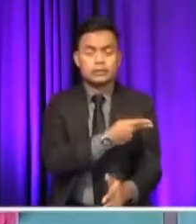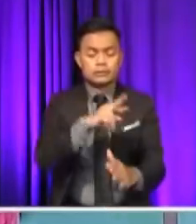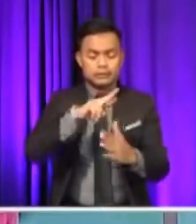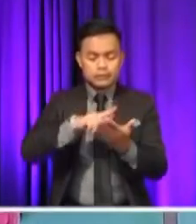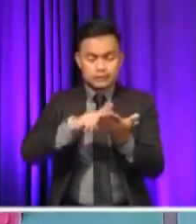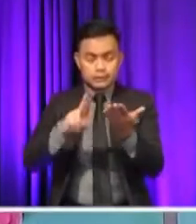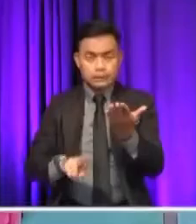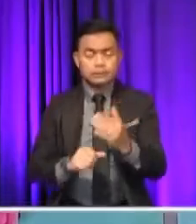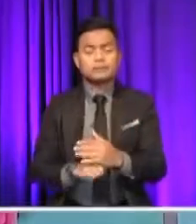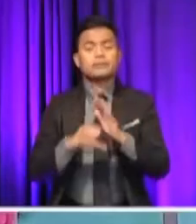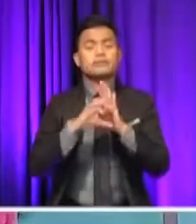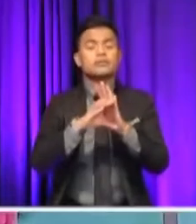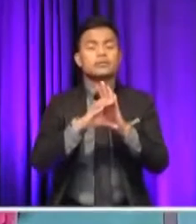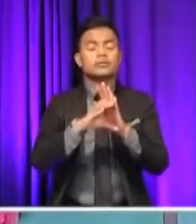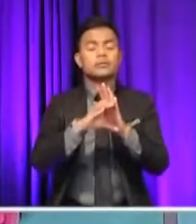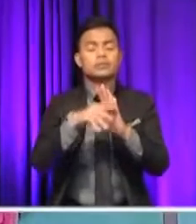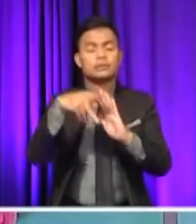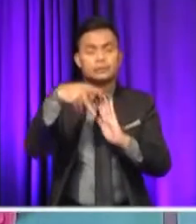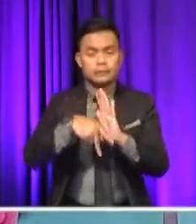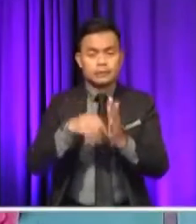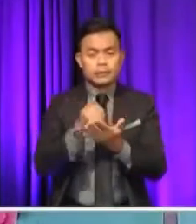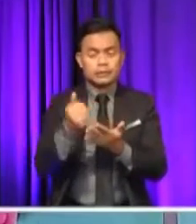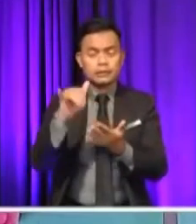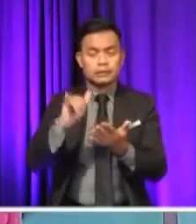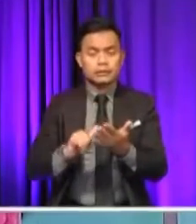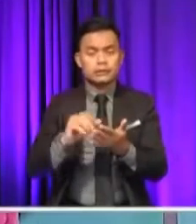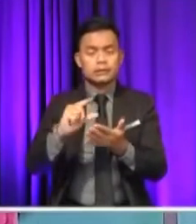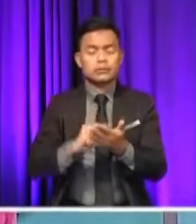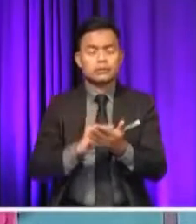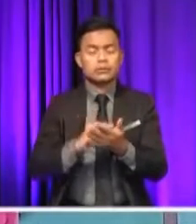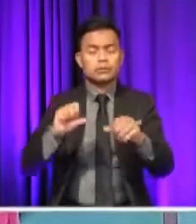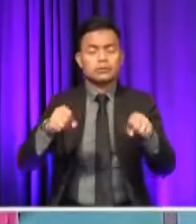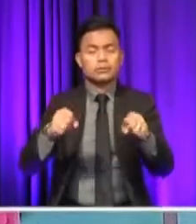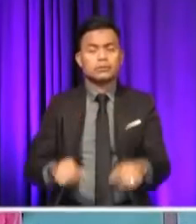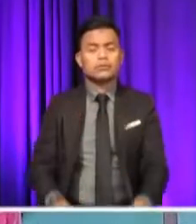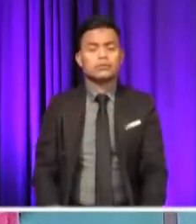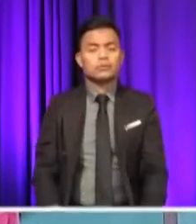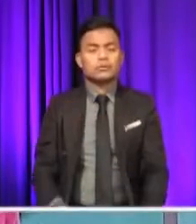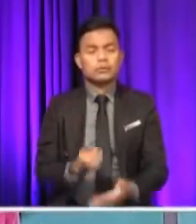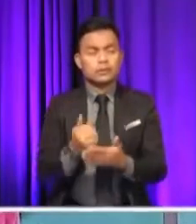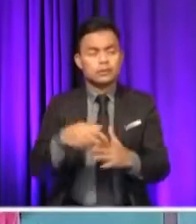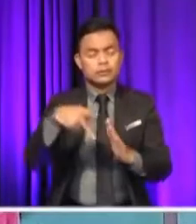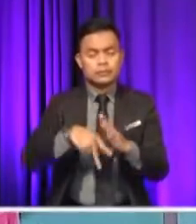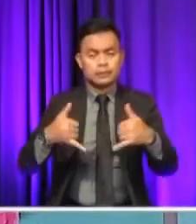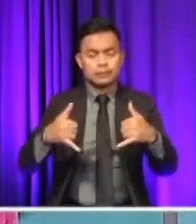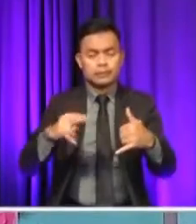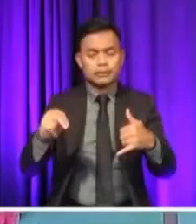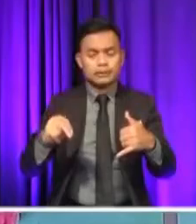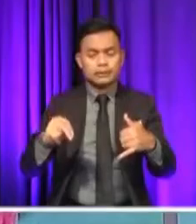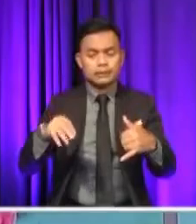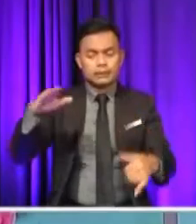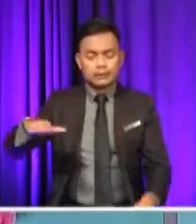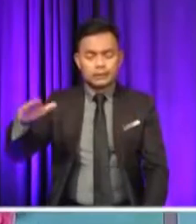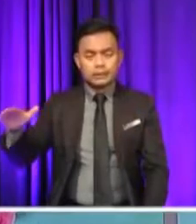Okey, contohnya adalah peralatan yang menggunakan motor, alat permainan kanak-kanak, kipas